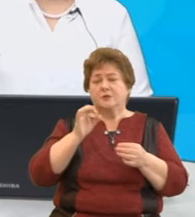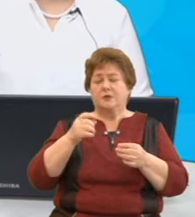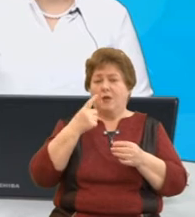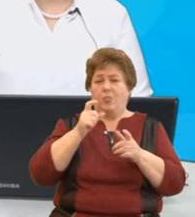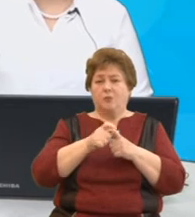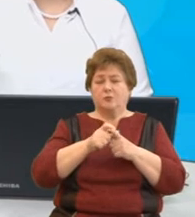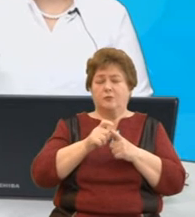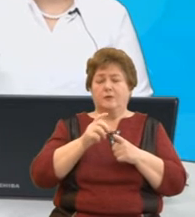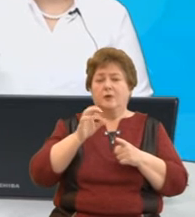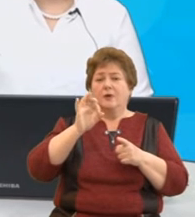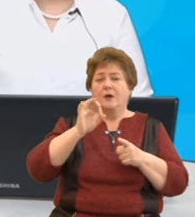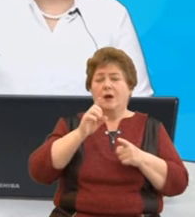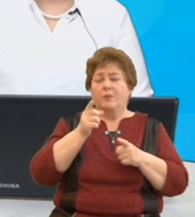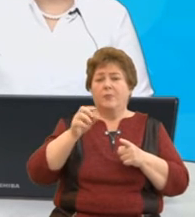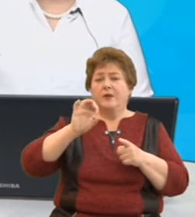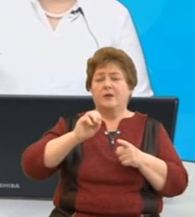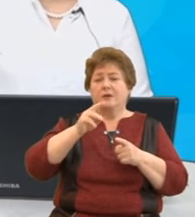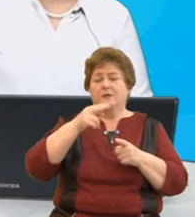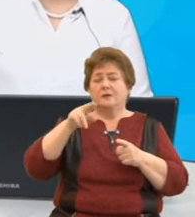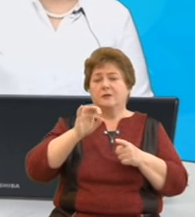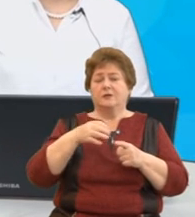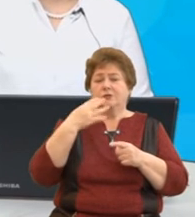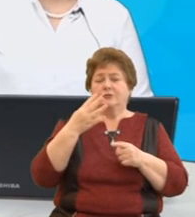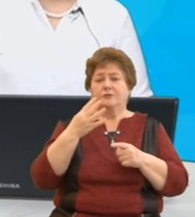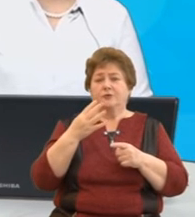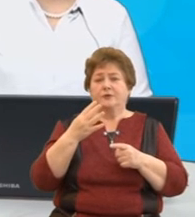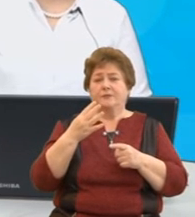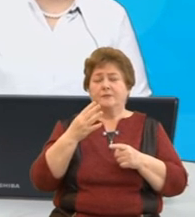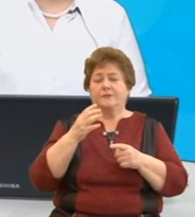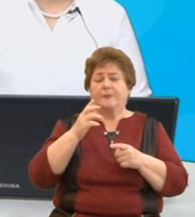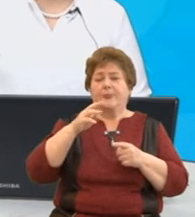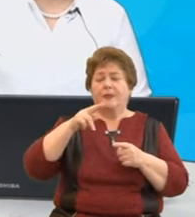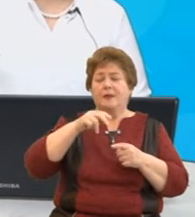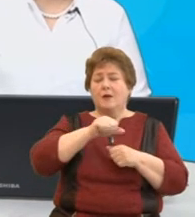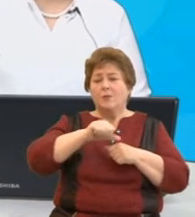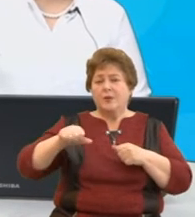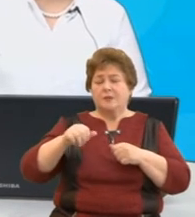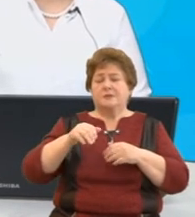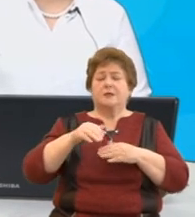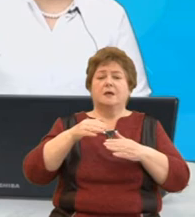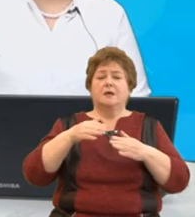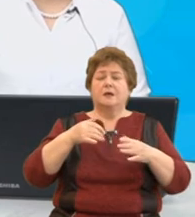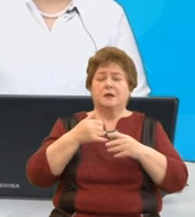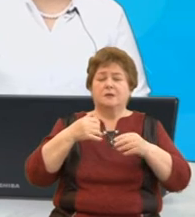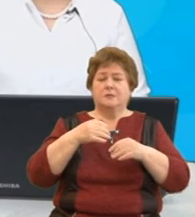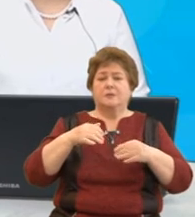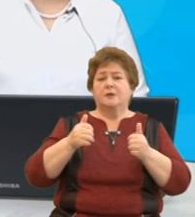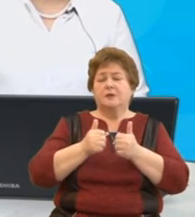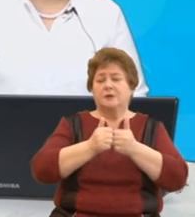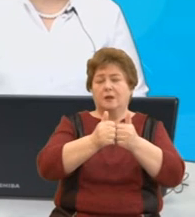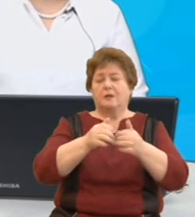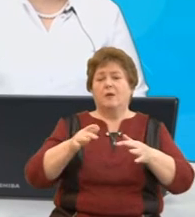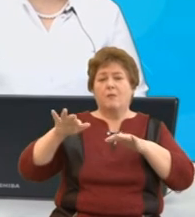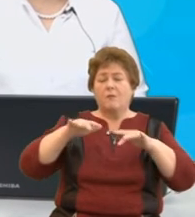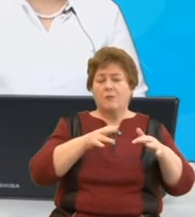словом объедки четвертая полоса земли вдоль берега моря